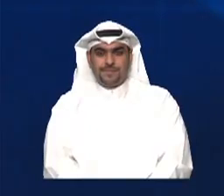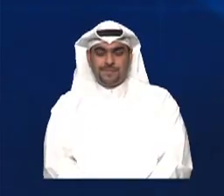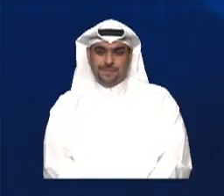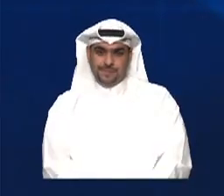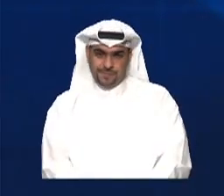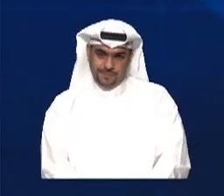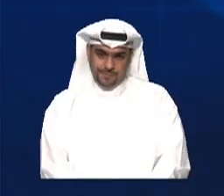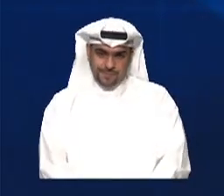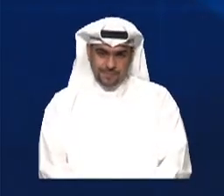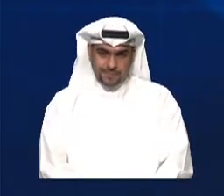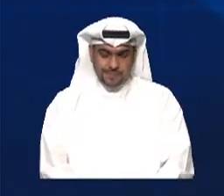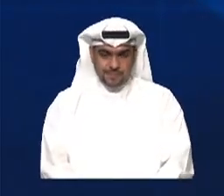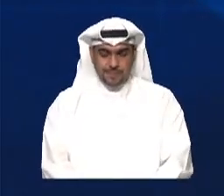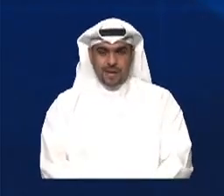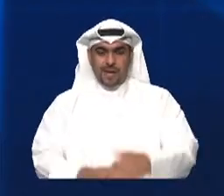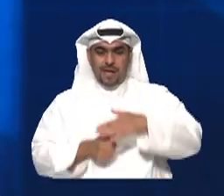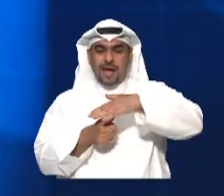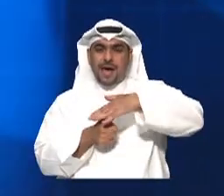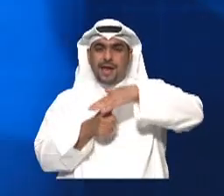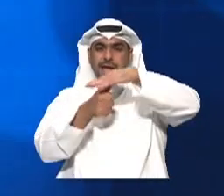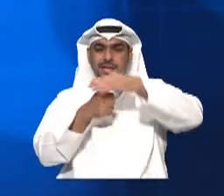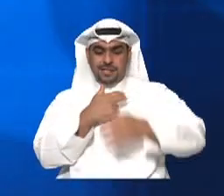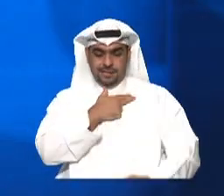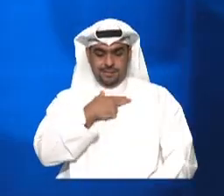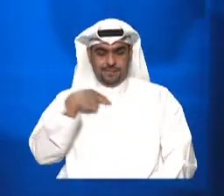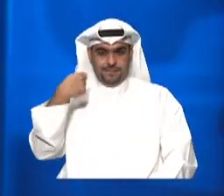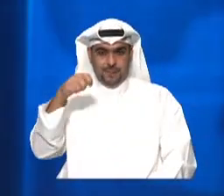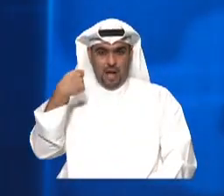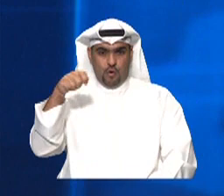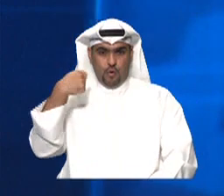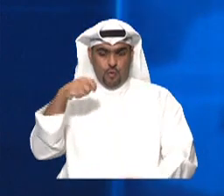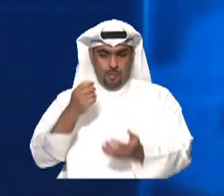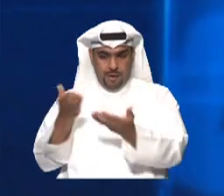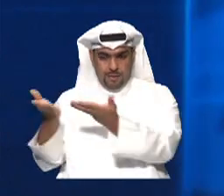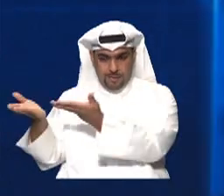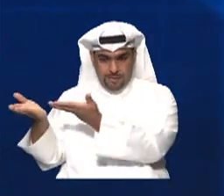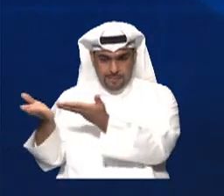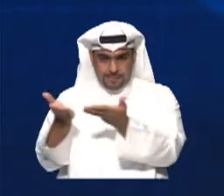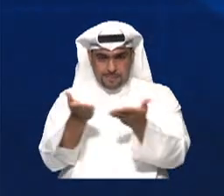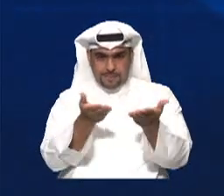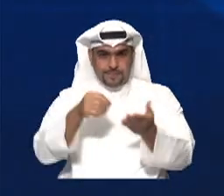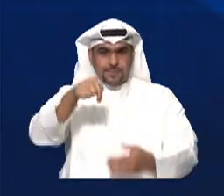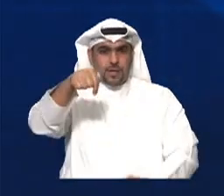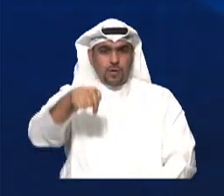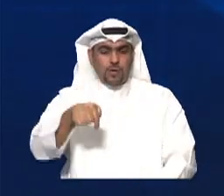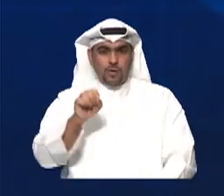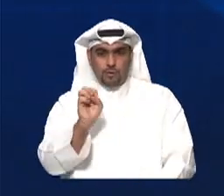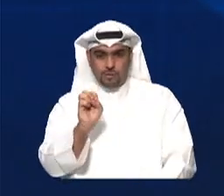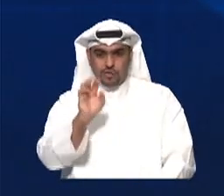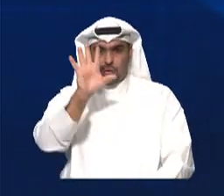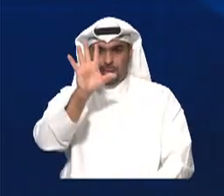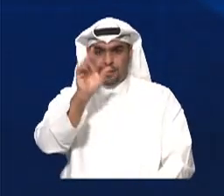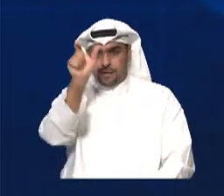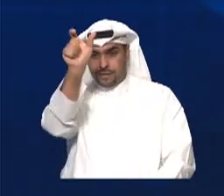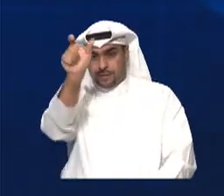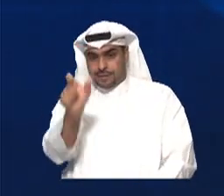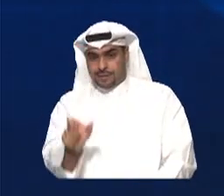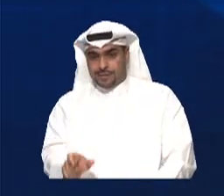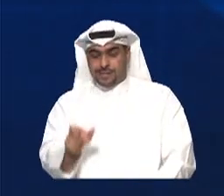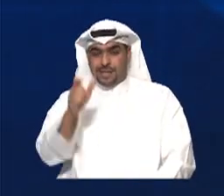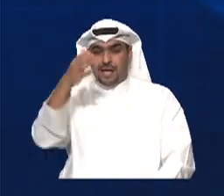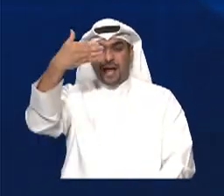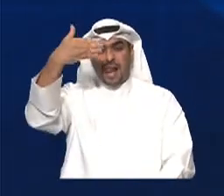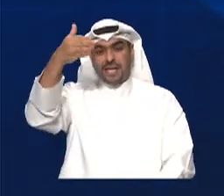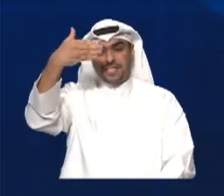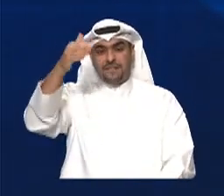استقبل سمو الشيخ صباح خالد الحمد الصباح رئيس مجلس الوزراء في قصر بيان اليوم سفير دولة قطر الشقيقة علي بن عبد